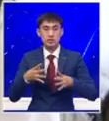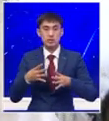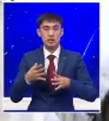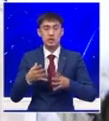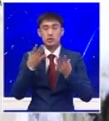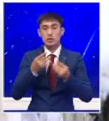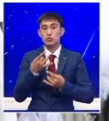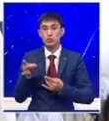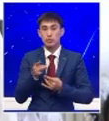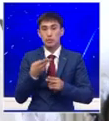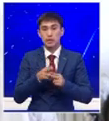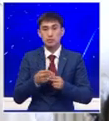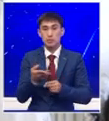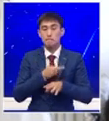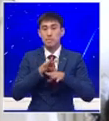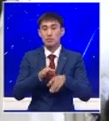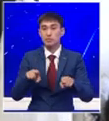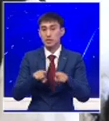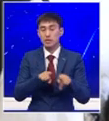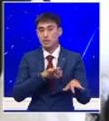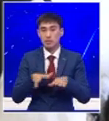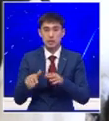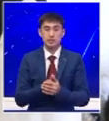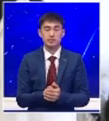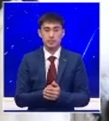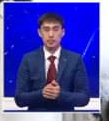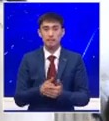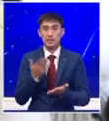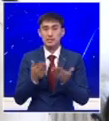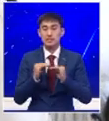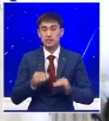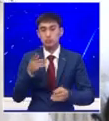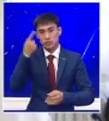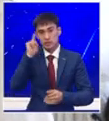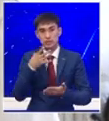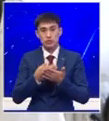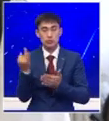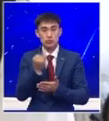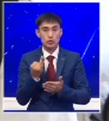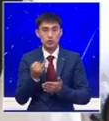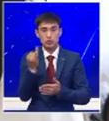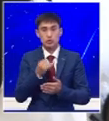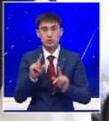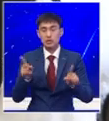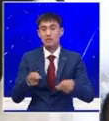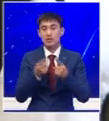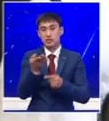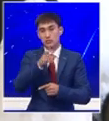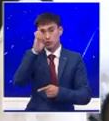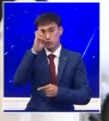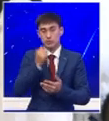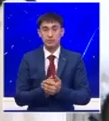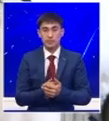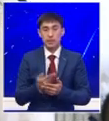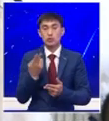Дней Республики. Поэтому мы проводим подобные мероприятия. Если дети будут знать свою историю, историю становления нашего